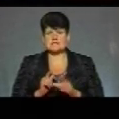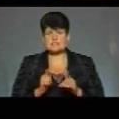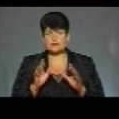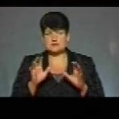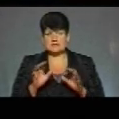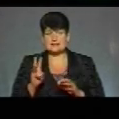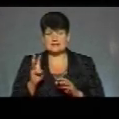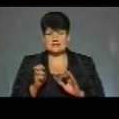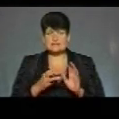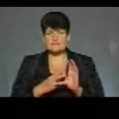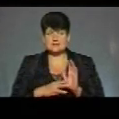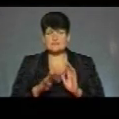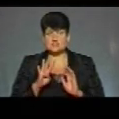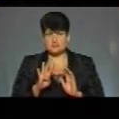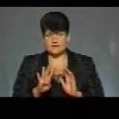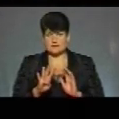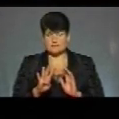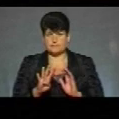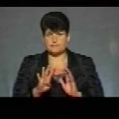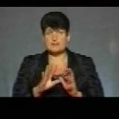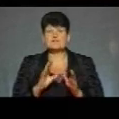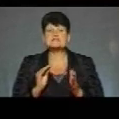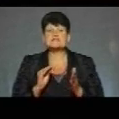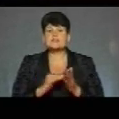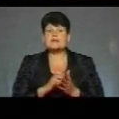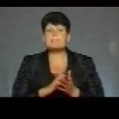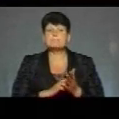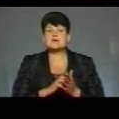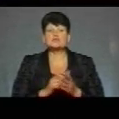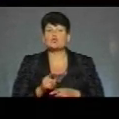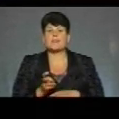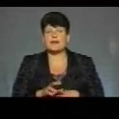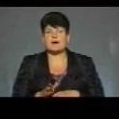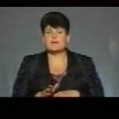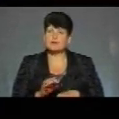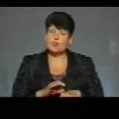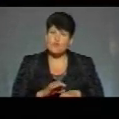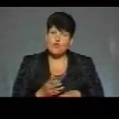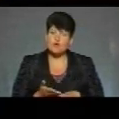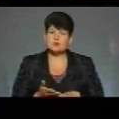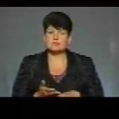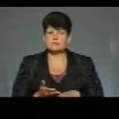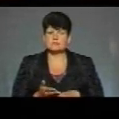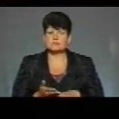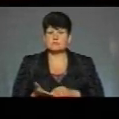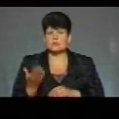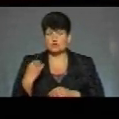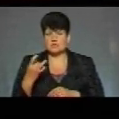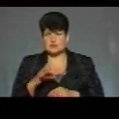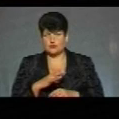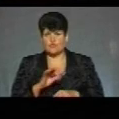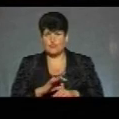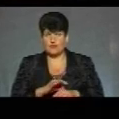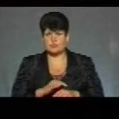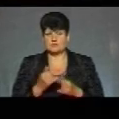статті 384 все ж таки встановити причину його неявки. Чи він хворий? Минулий раз був хворий, ми